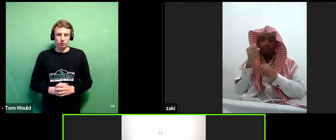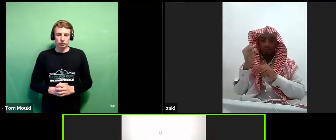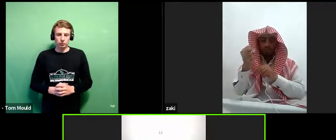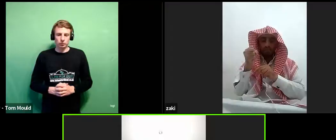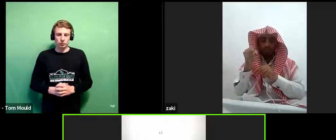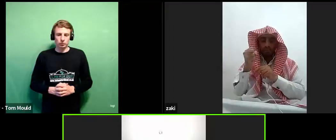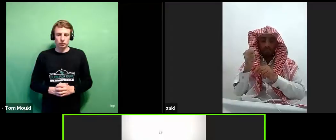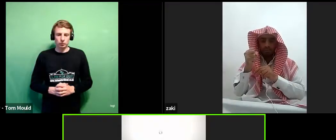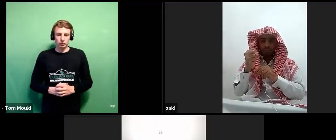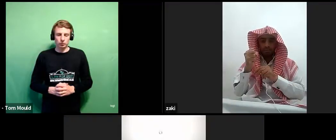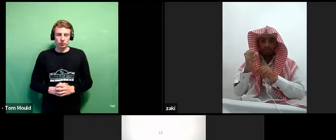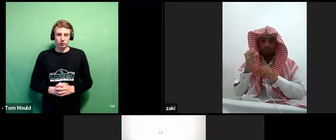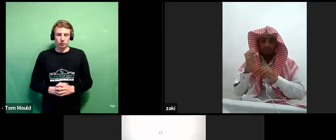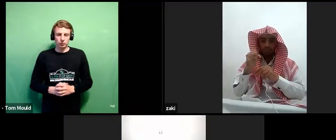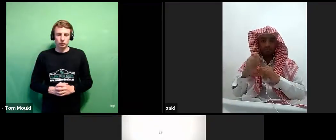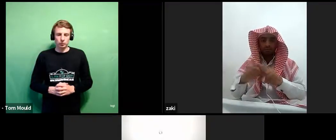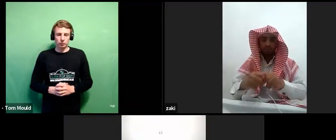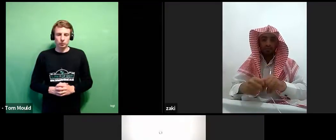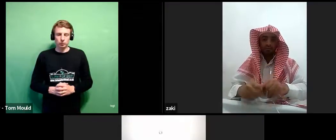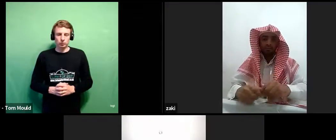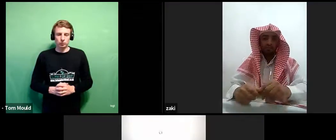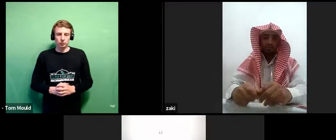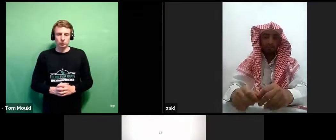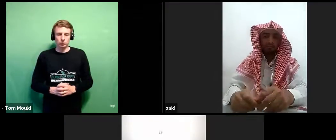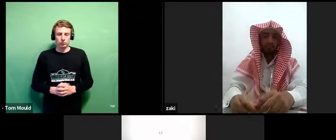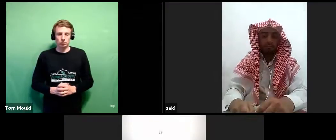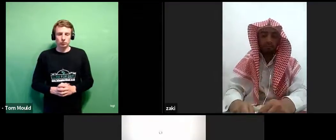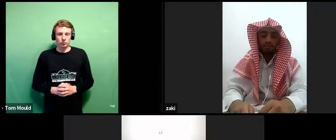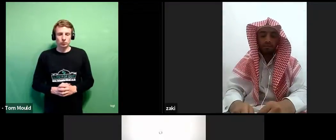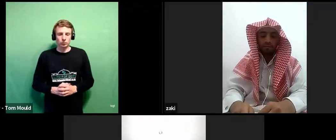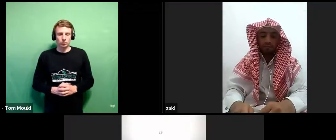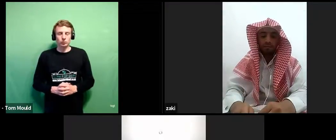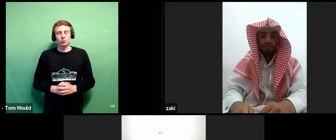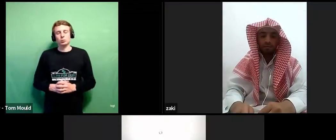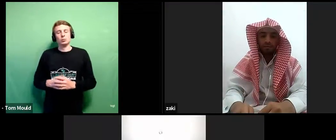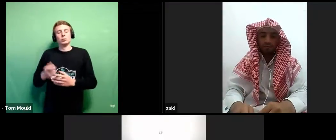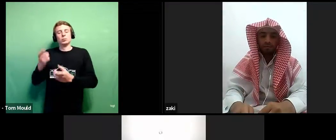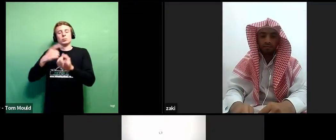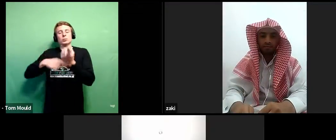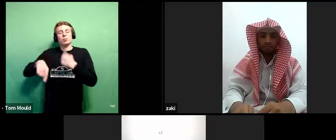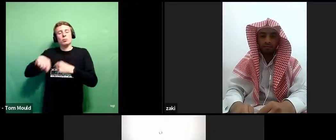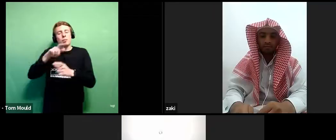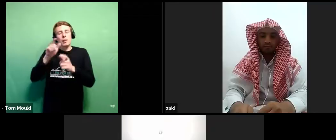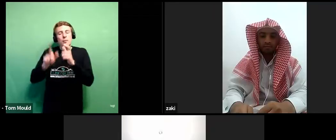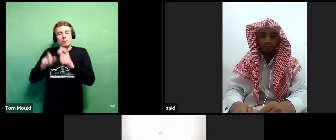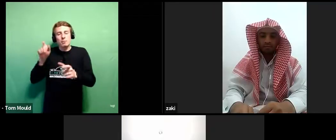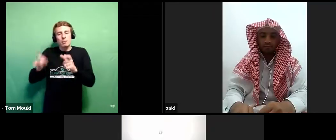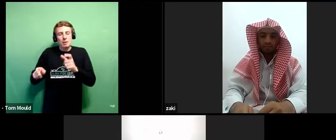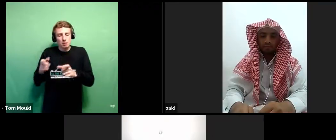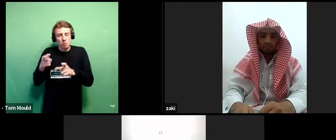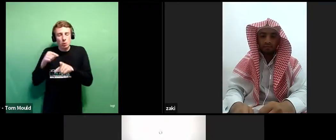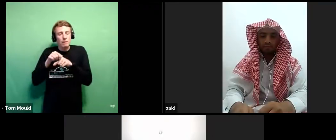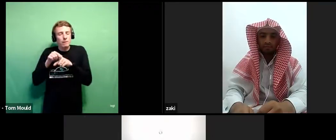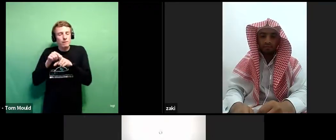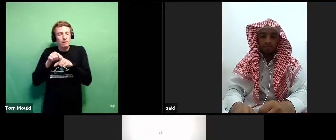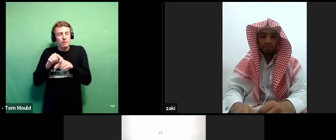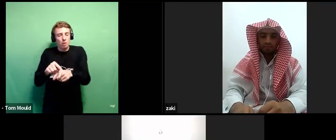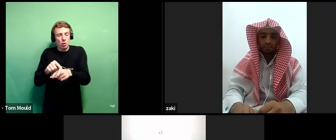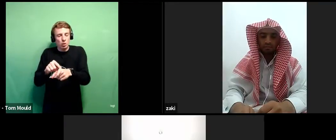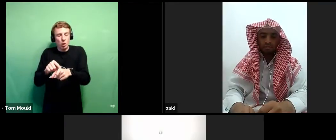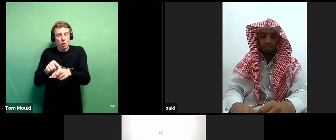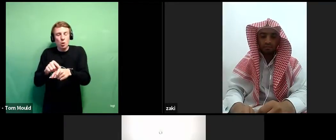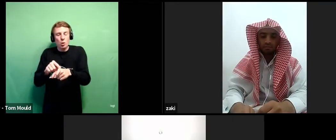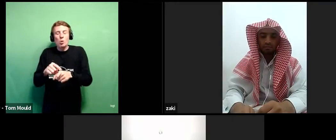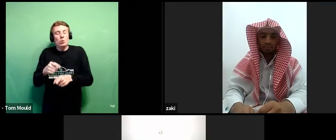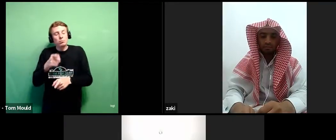الأسباب. When those who were followed disown those who followed them, and they see the torment, then